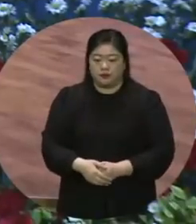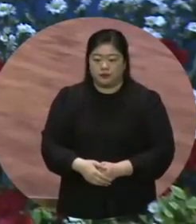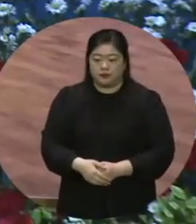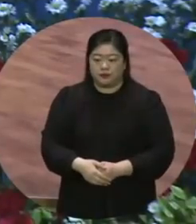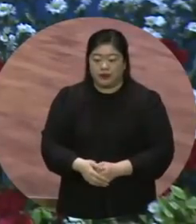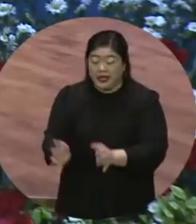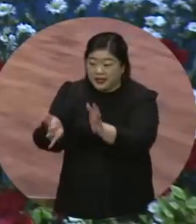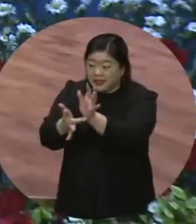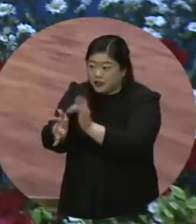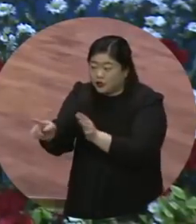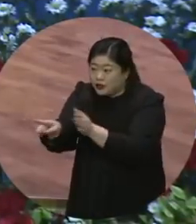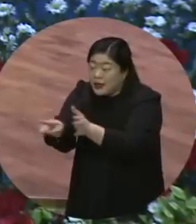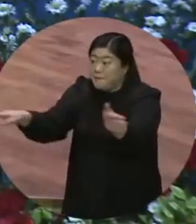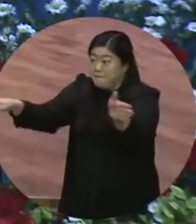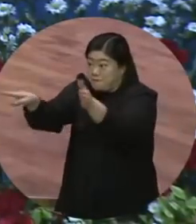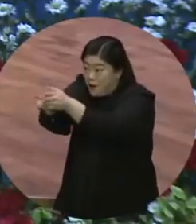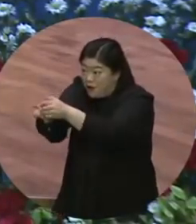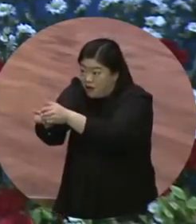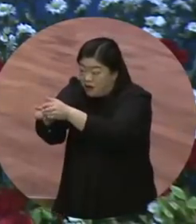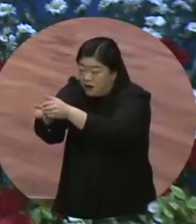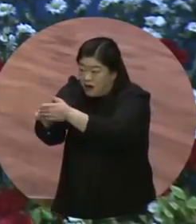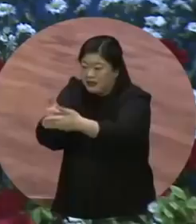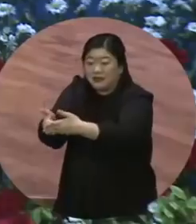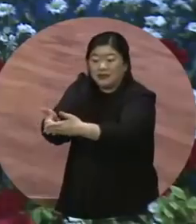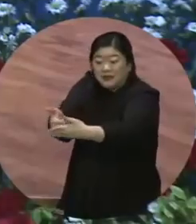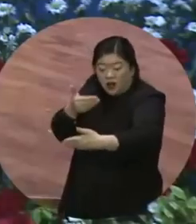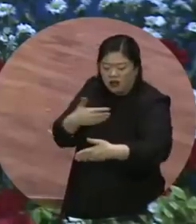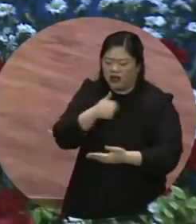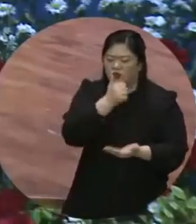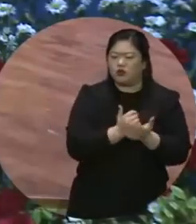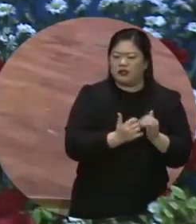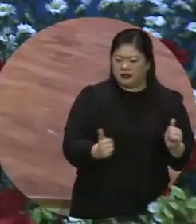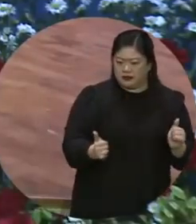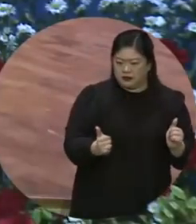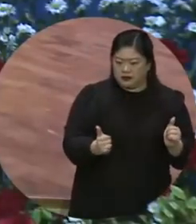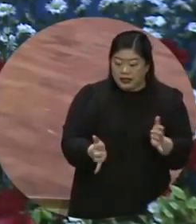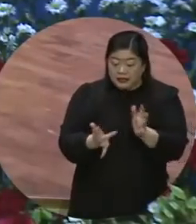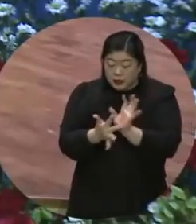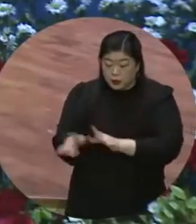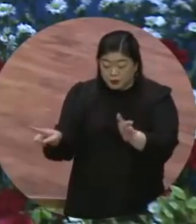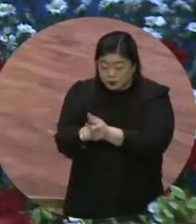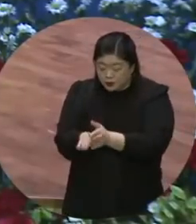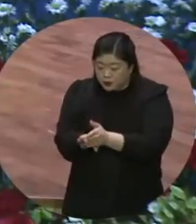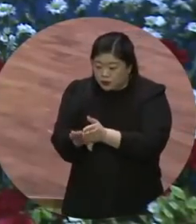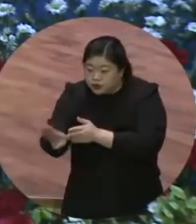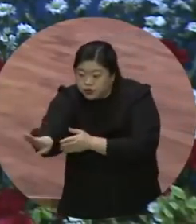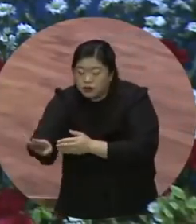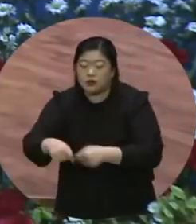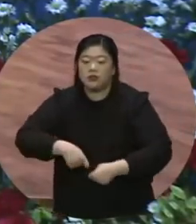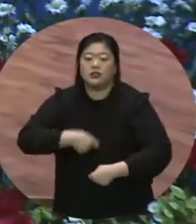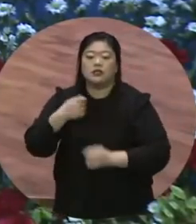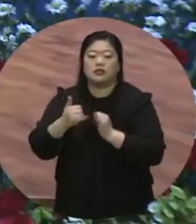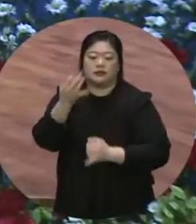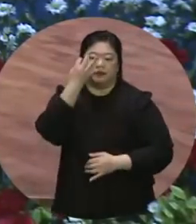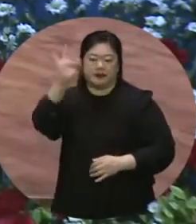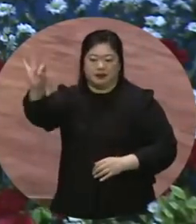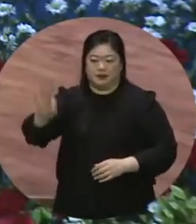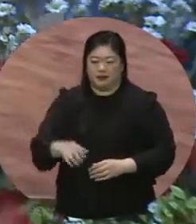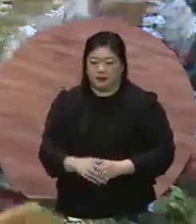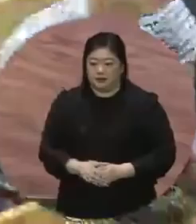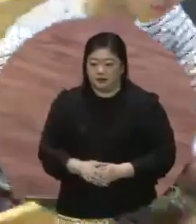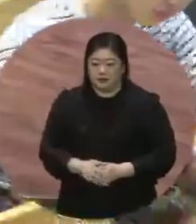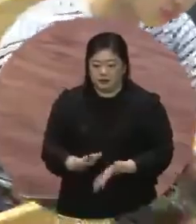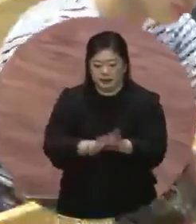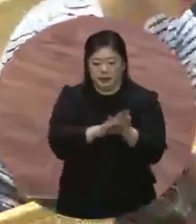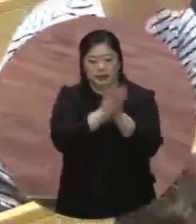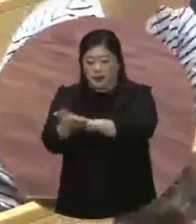구주로 영접하고 믿는 자는 죄인이었는데 금방 죄인이었는데 예수를 영접하는 순간에 죄인에서 의인으로